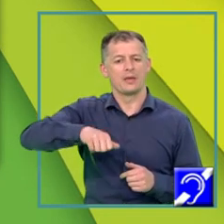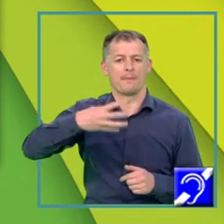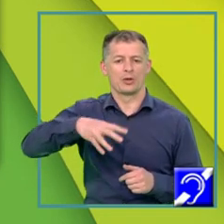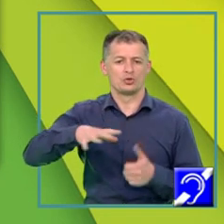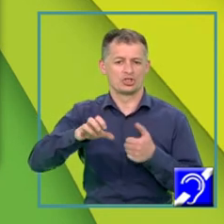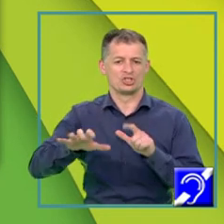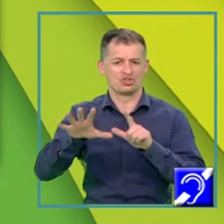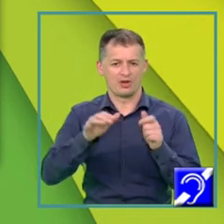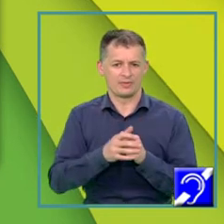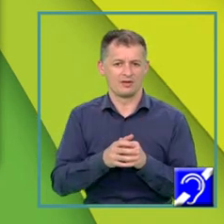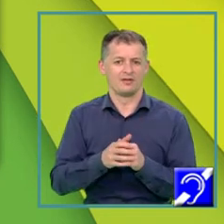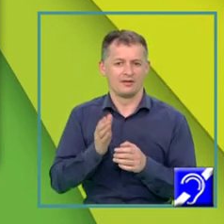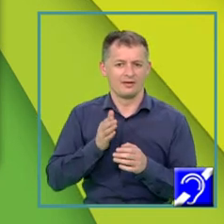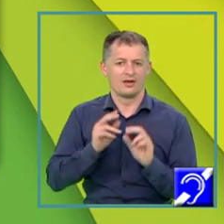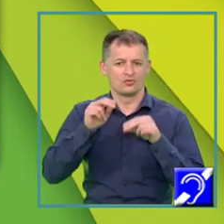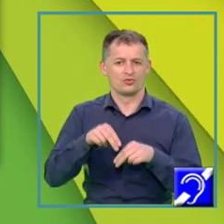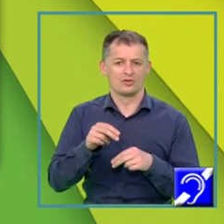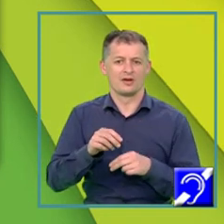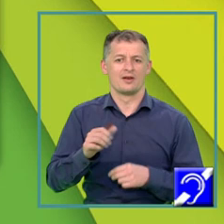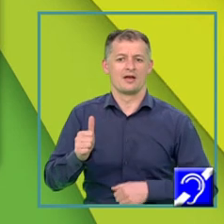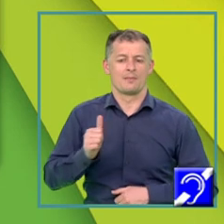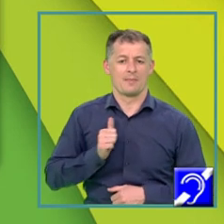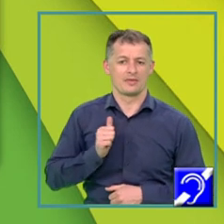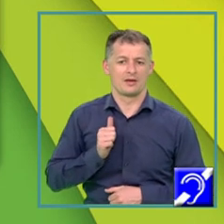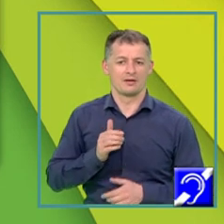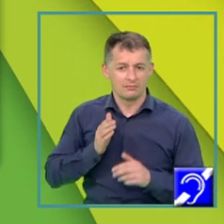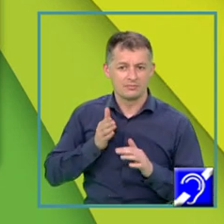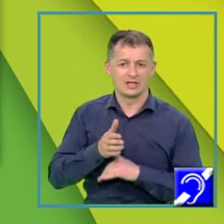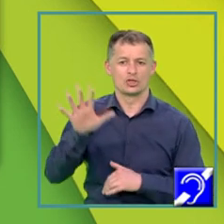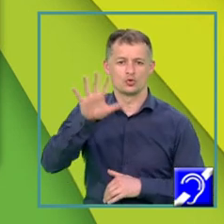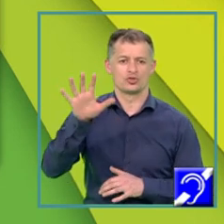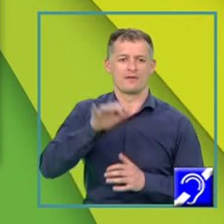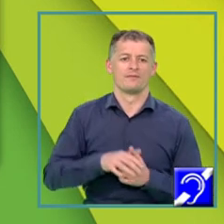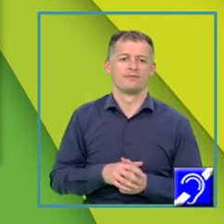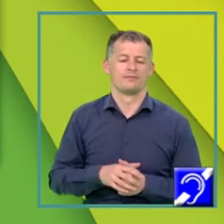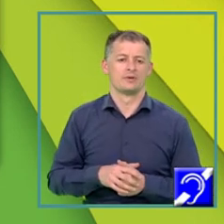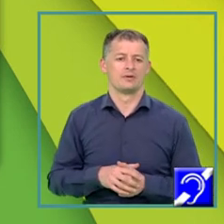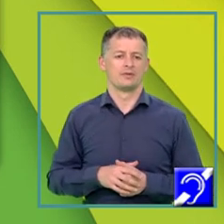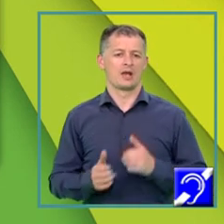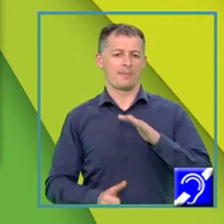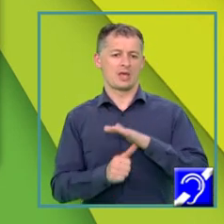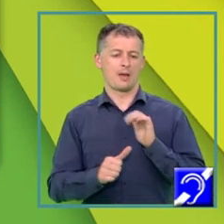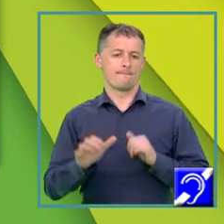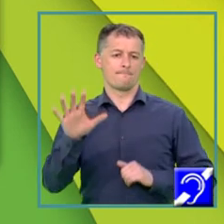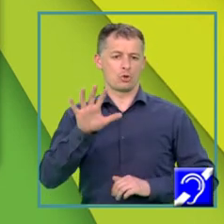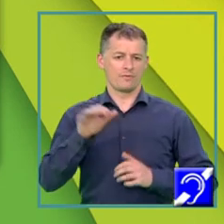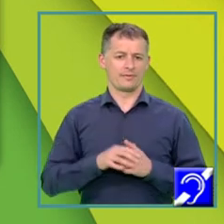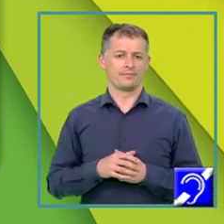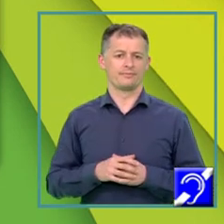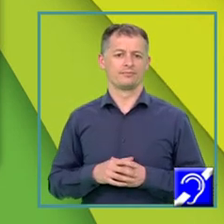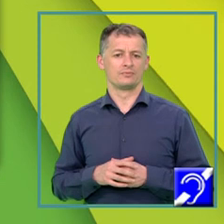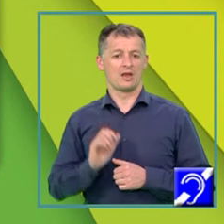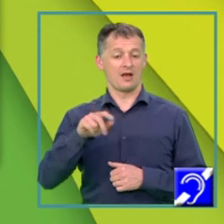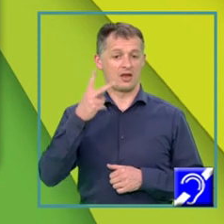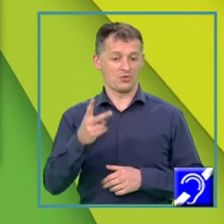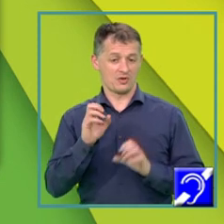la domnie. Matia Corvin, rege al Ungariei, intrăm în Moldova. Deci stare de conflict între cele două țări. Și o a doua informație care